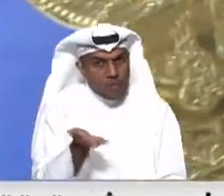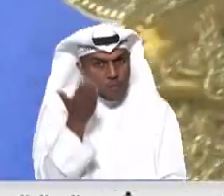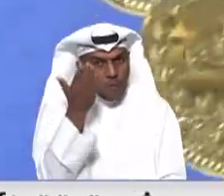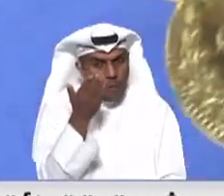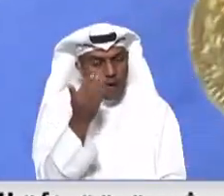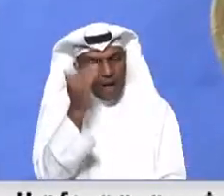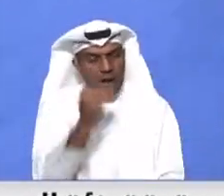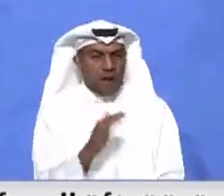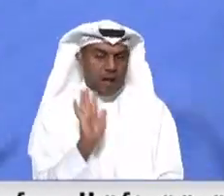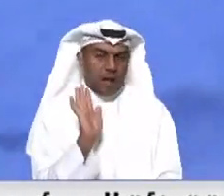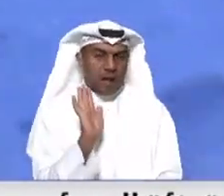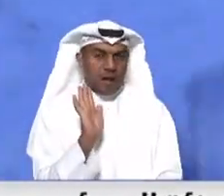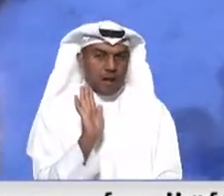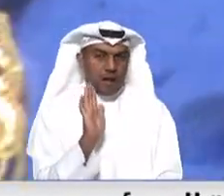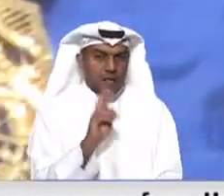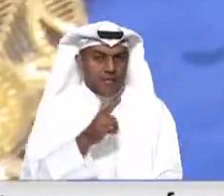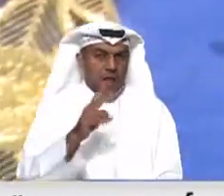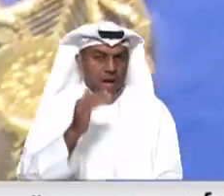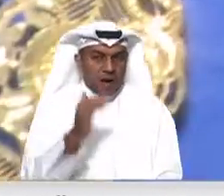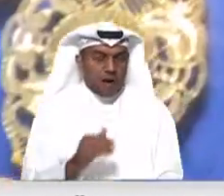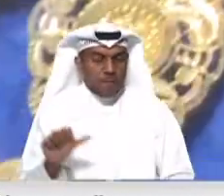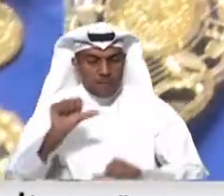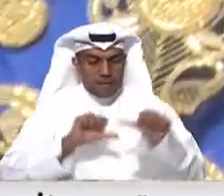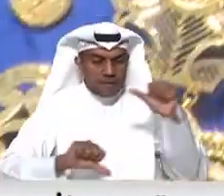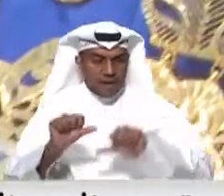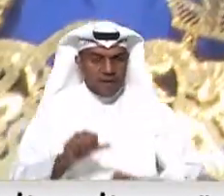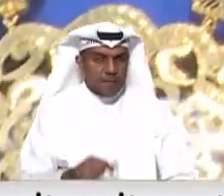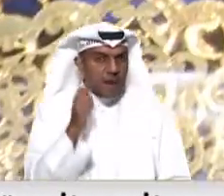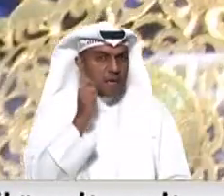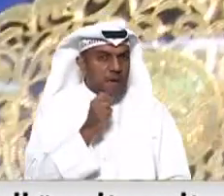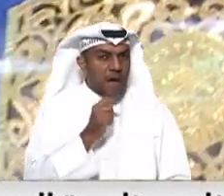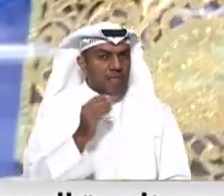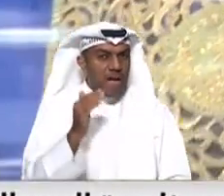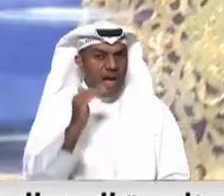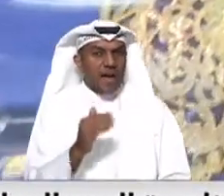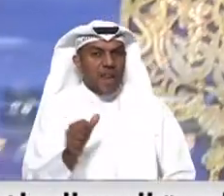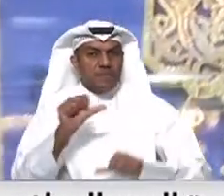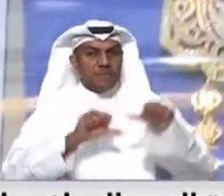منخفضة نسبيا عن بقية الأنواع. فيصل الجاسم، تلفزيون دولة الكويت.